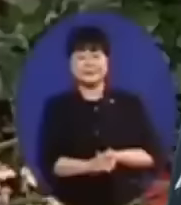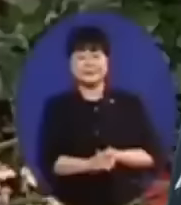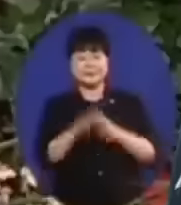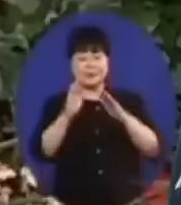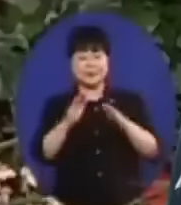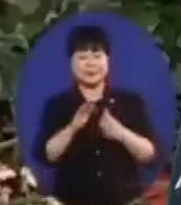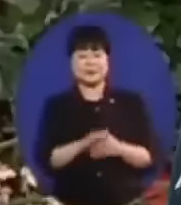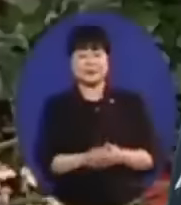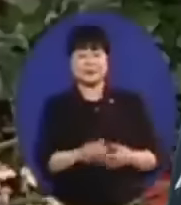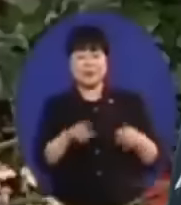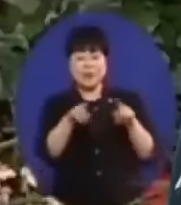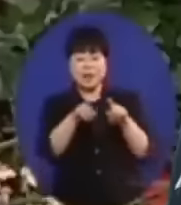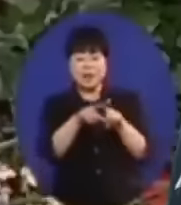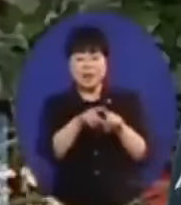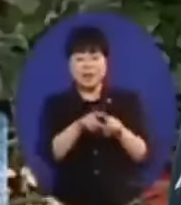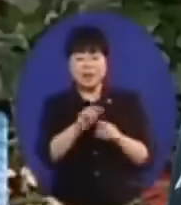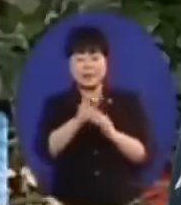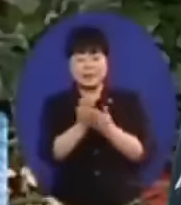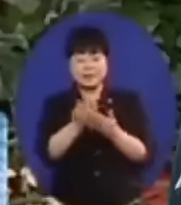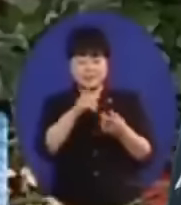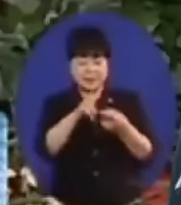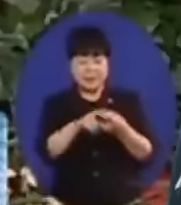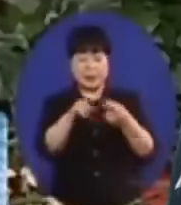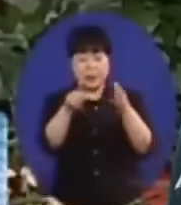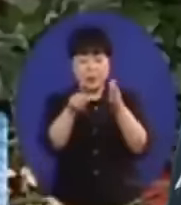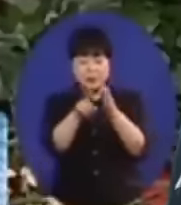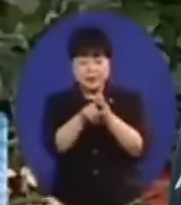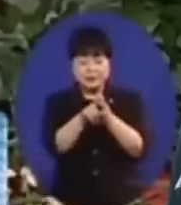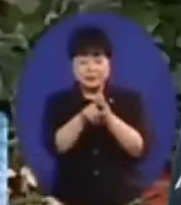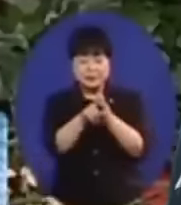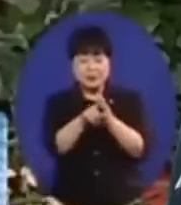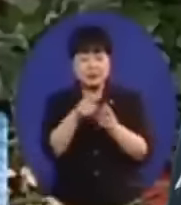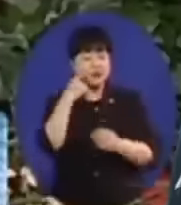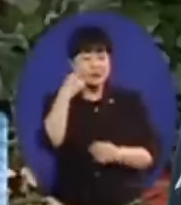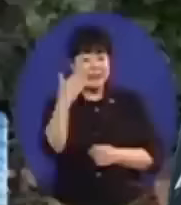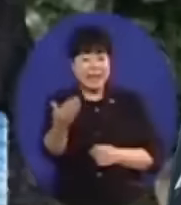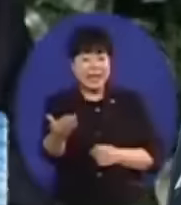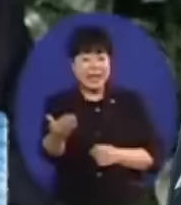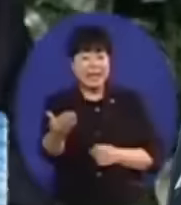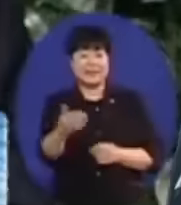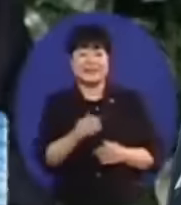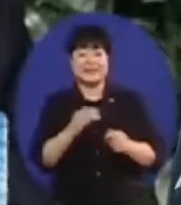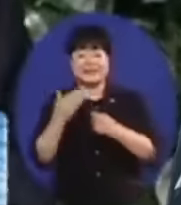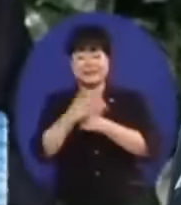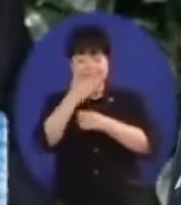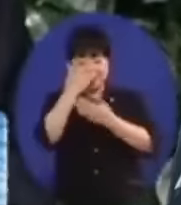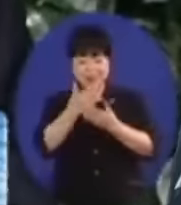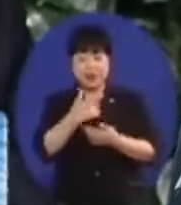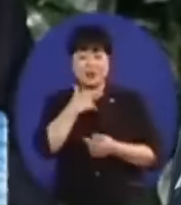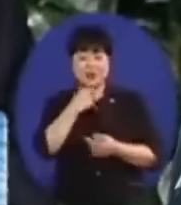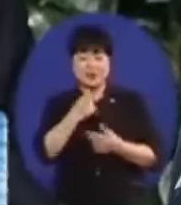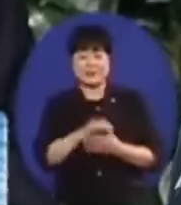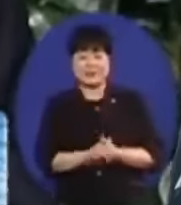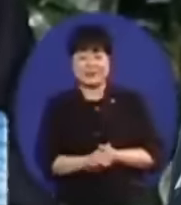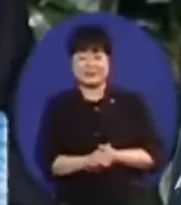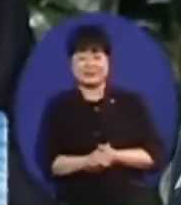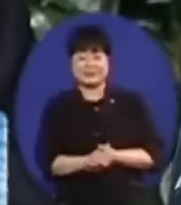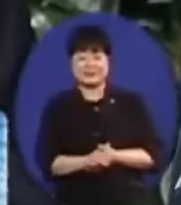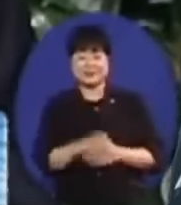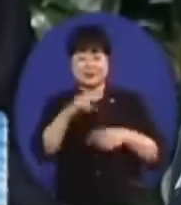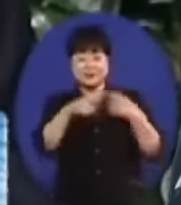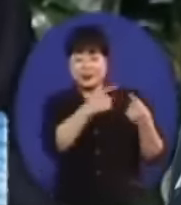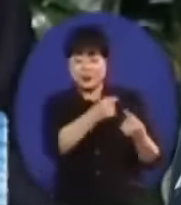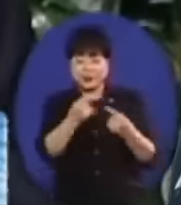오늘 저는 여러분과 함께 성경적 믿음이란 무엇인가 이 제목으로 은혜를 나누겠습니다. 한번